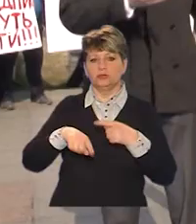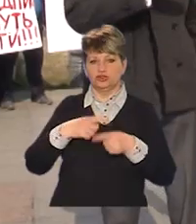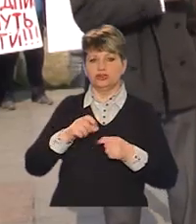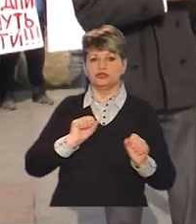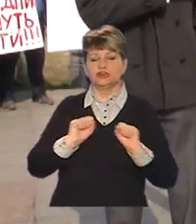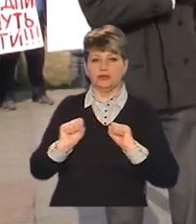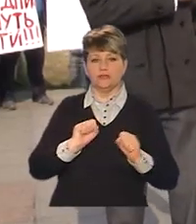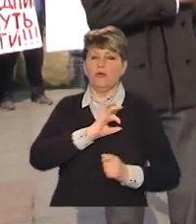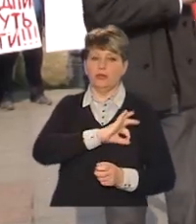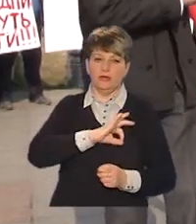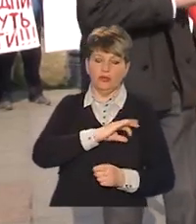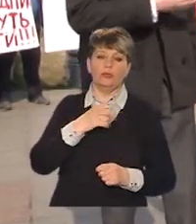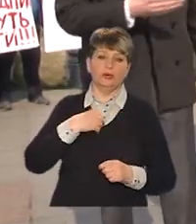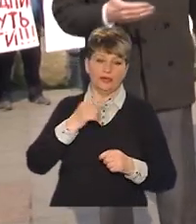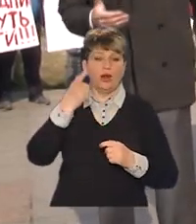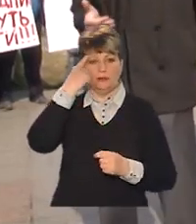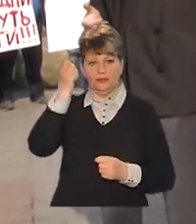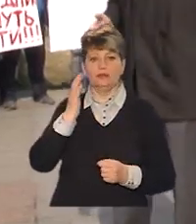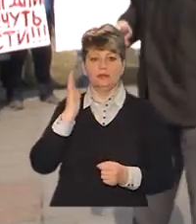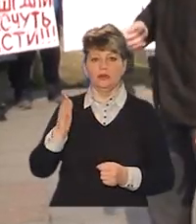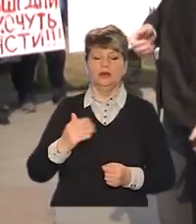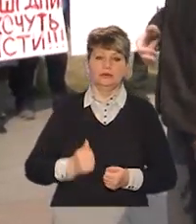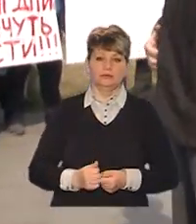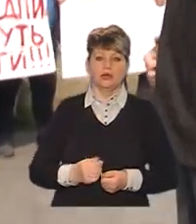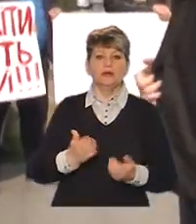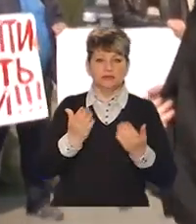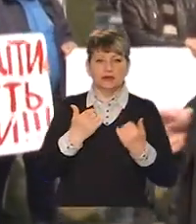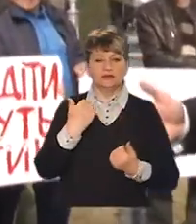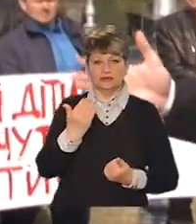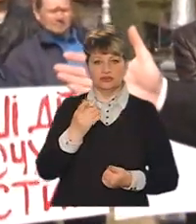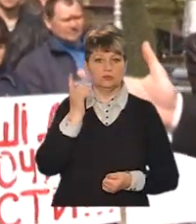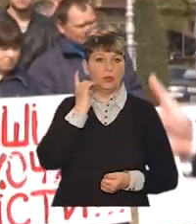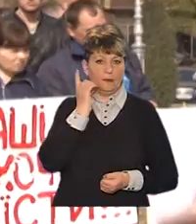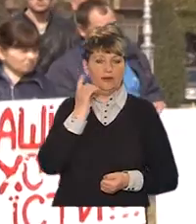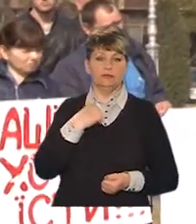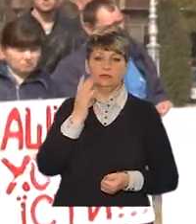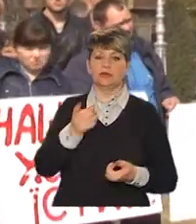Через керівника про вход. Ми не прощаємося, ми беремо ваш мобільний телефон. Ми будемо